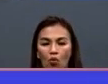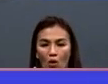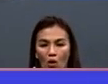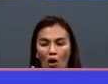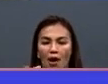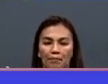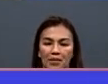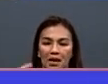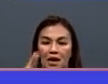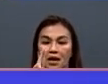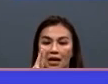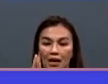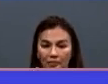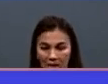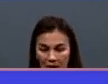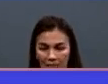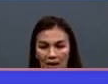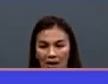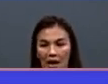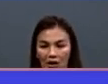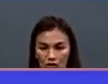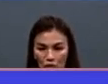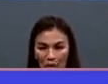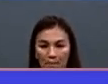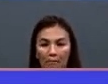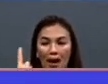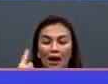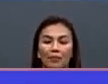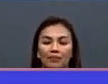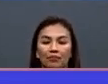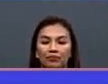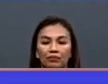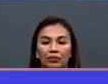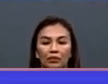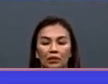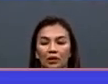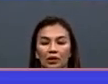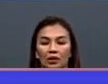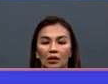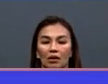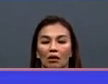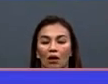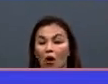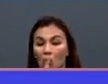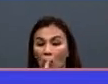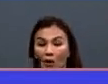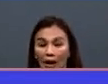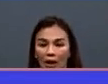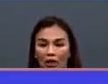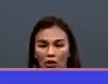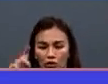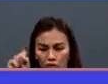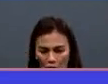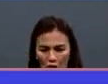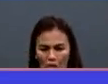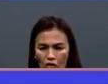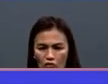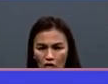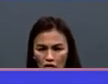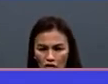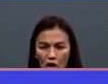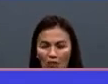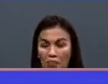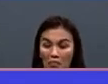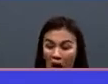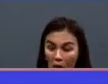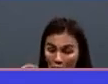ท่องเที่ยวศูนย์กลางด้านการแพทย์และสุขภาพศูนย์กลางอาหารศูนย์กลางการบินศูนย์กลางขนส่งของภูมิภาคค่ะศูนย์